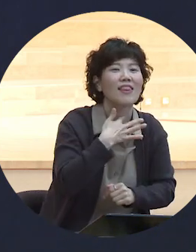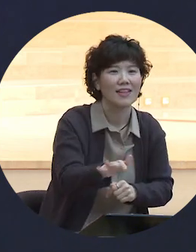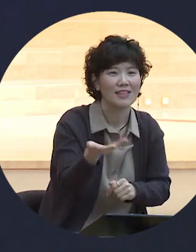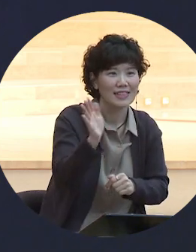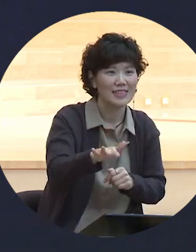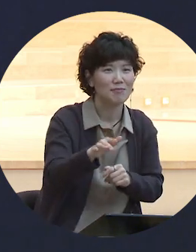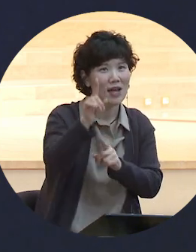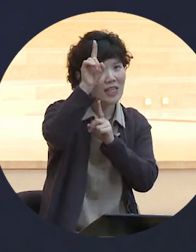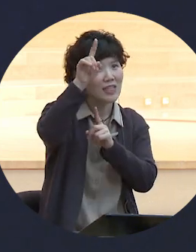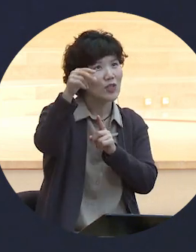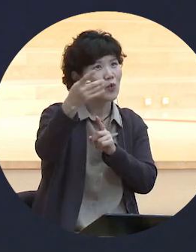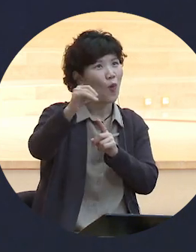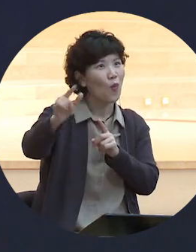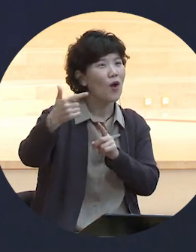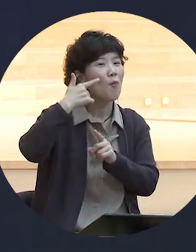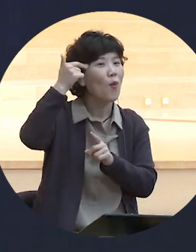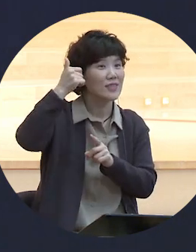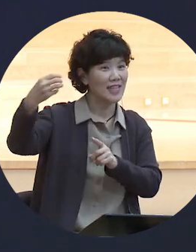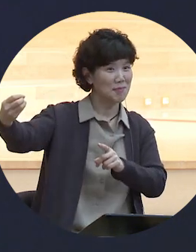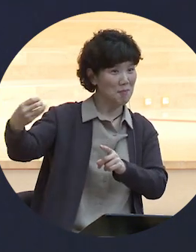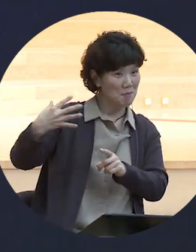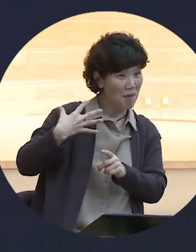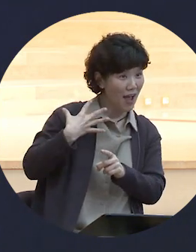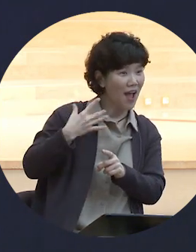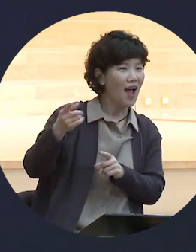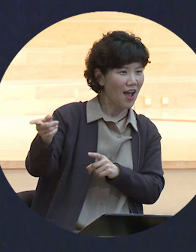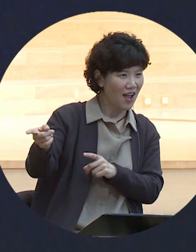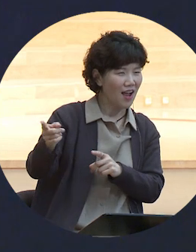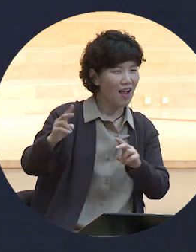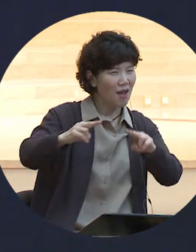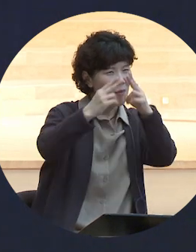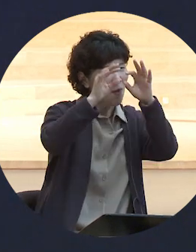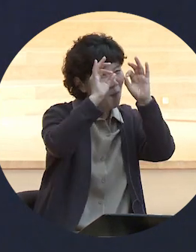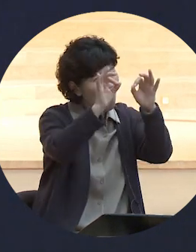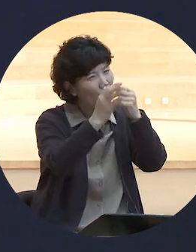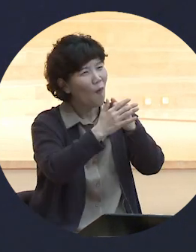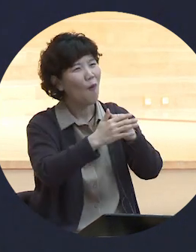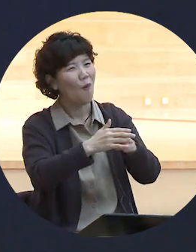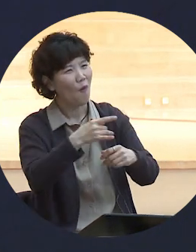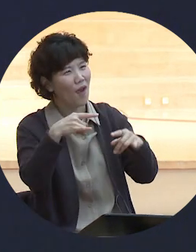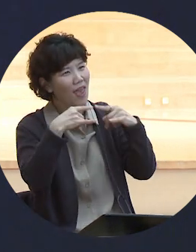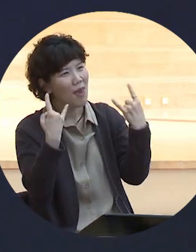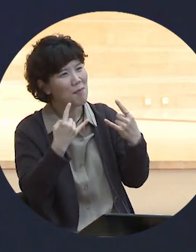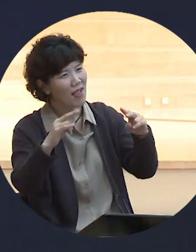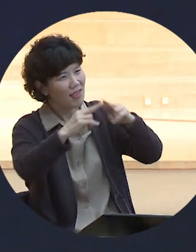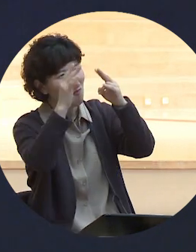이동훈 목사님이 그걸 에펠탑을 보면서 묵상하다가 이렇게 글을 남겼어요.